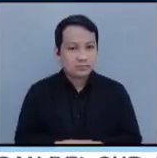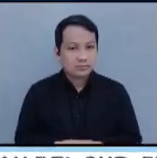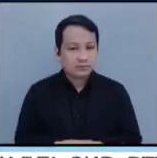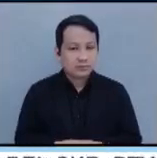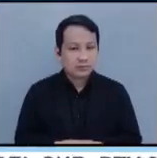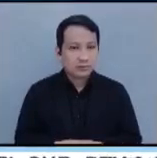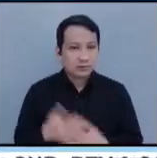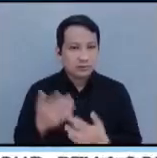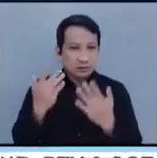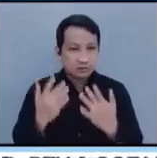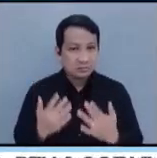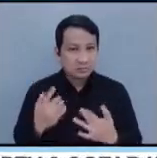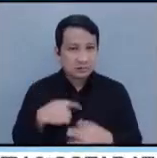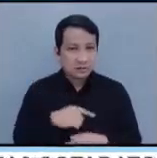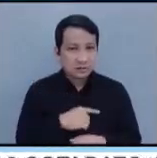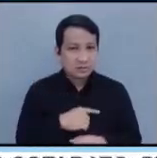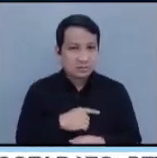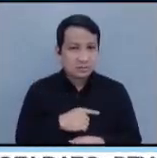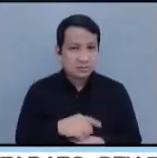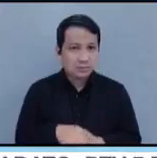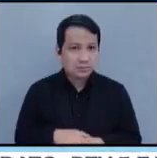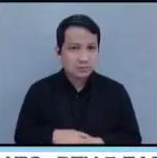masyado tayong kawawa